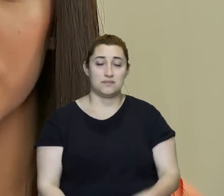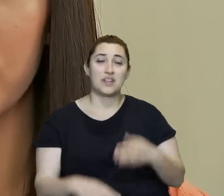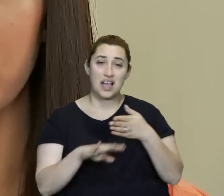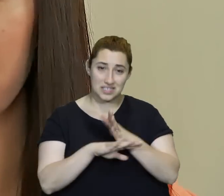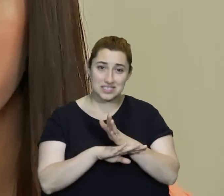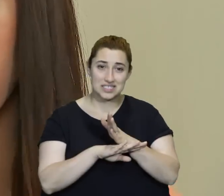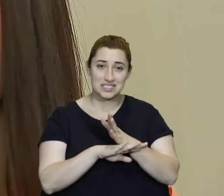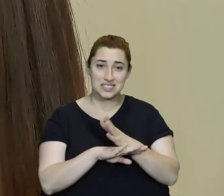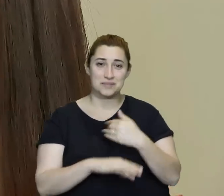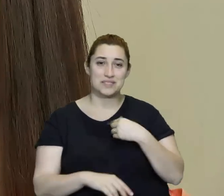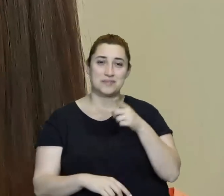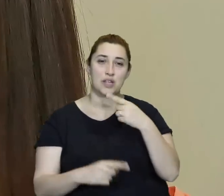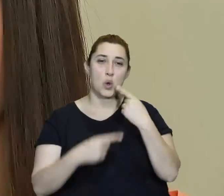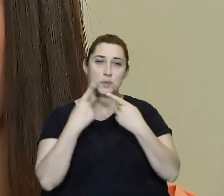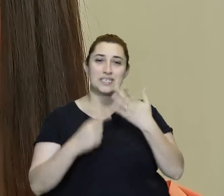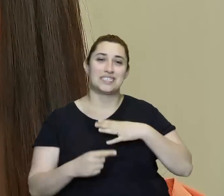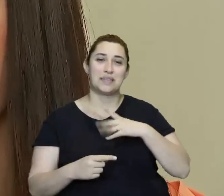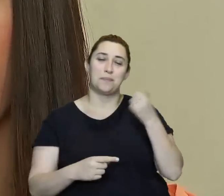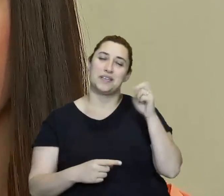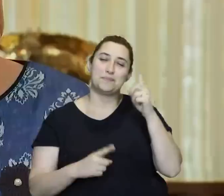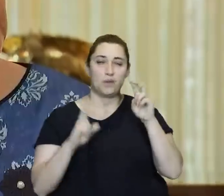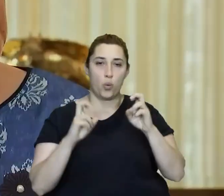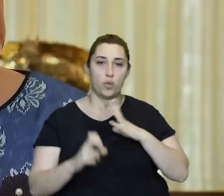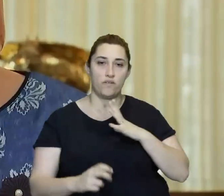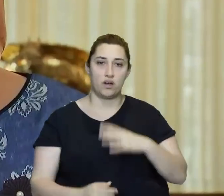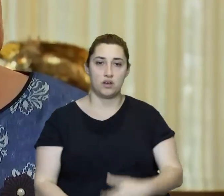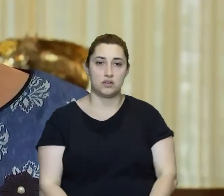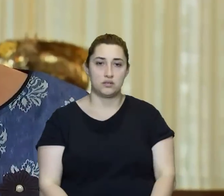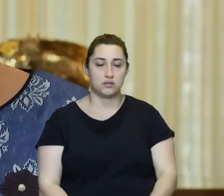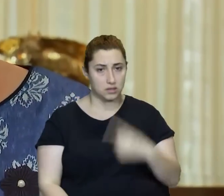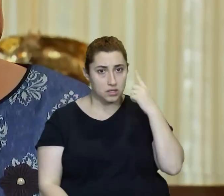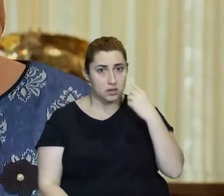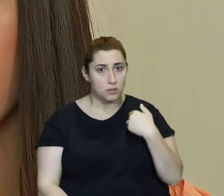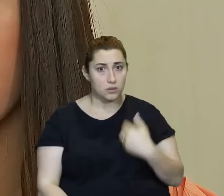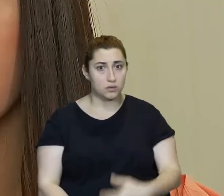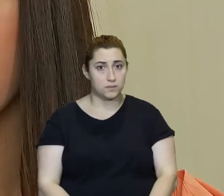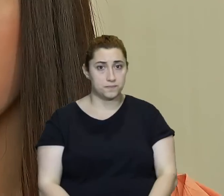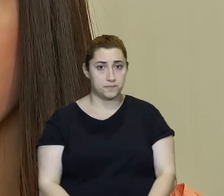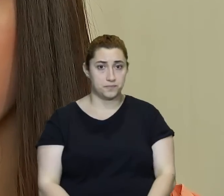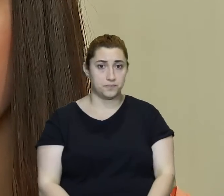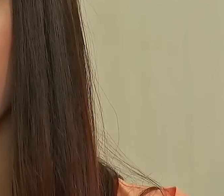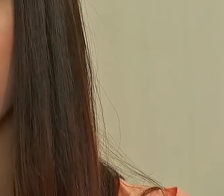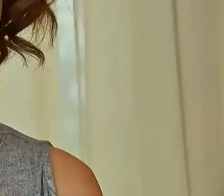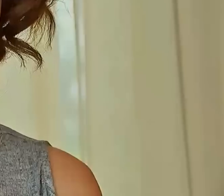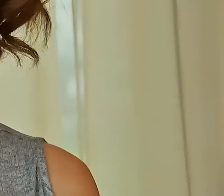Aslında benim sizle konuşmak istediğim bir konu daha var. Dinliyorum.